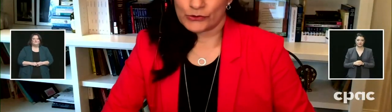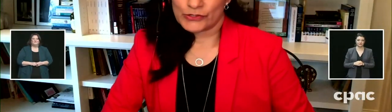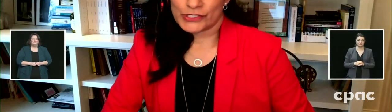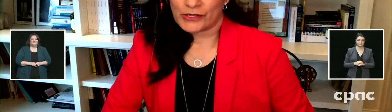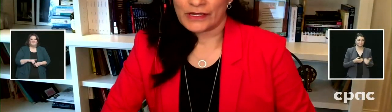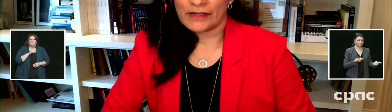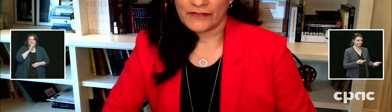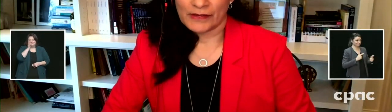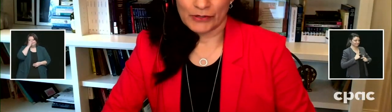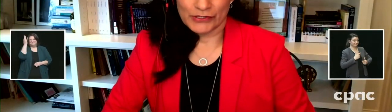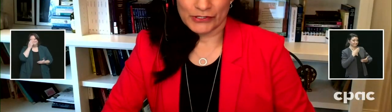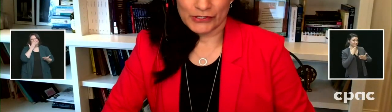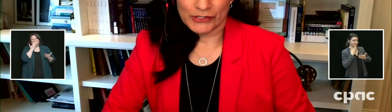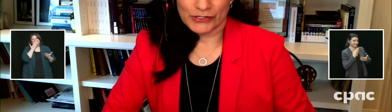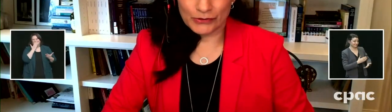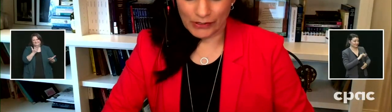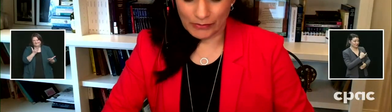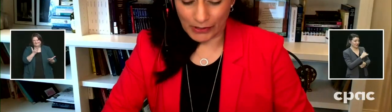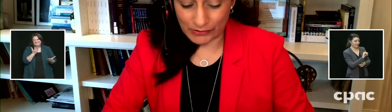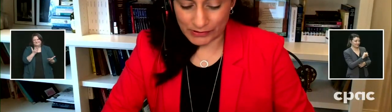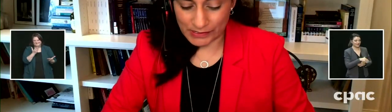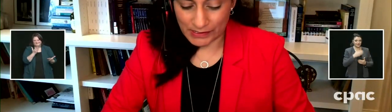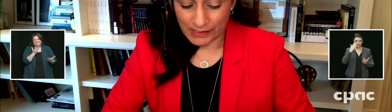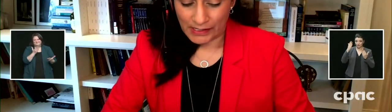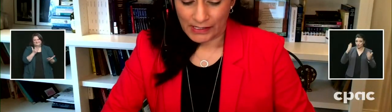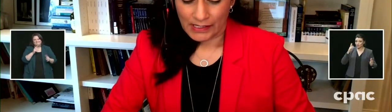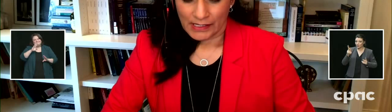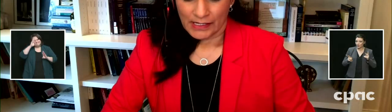Merci beaucoup, Jean-Yves, et bonjour tout le monde.